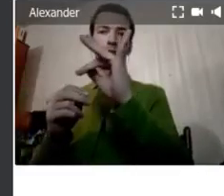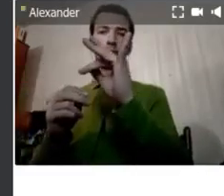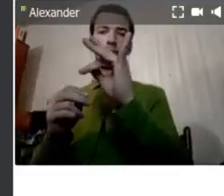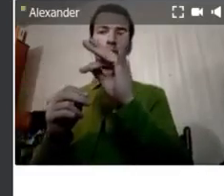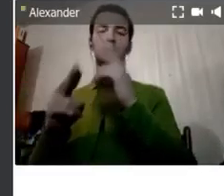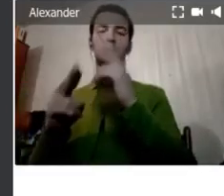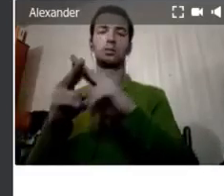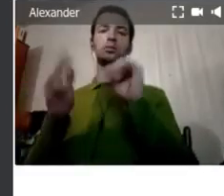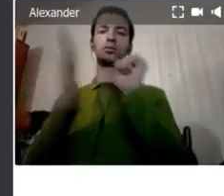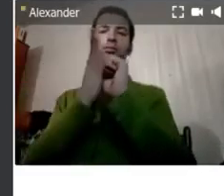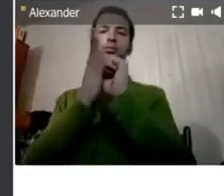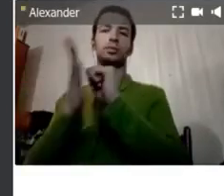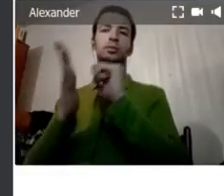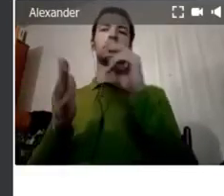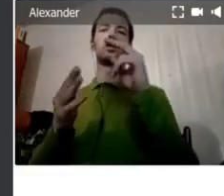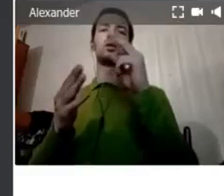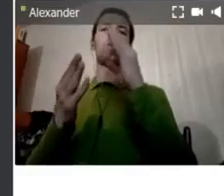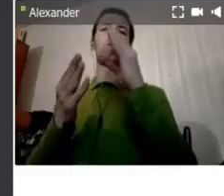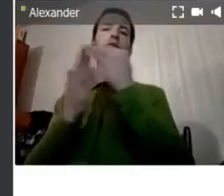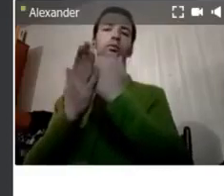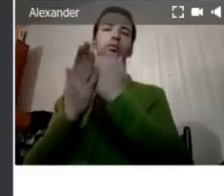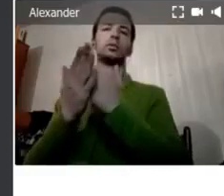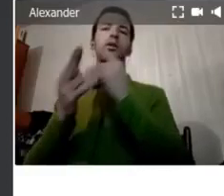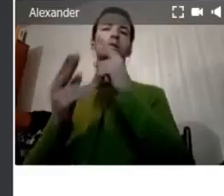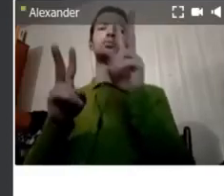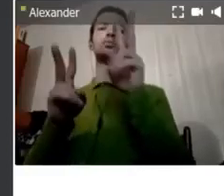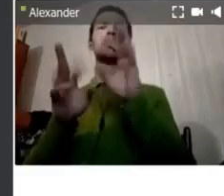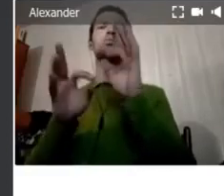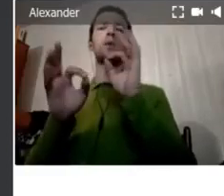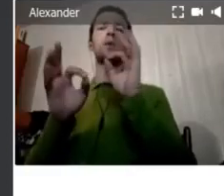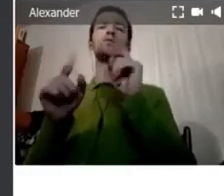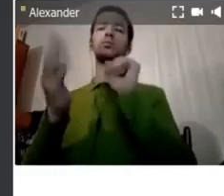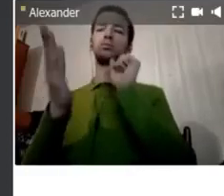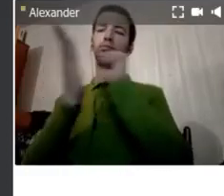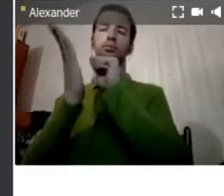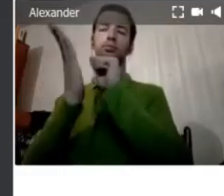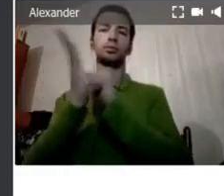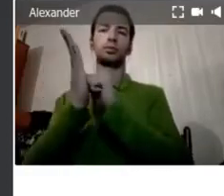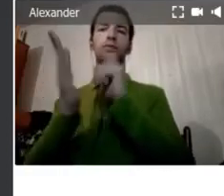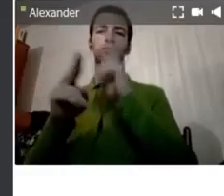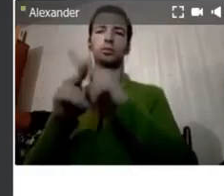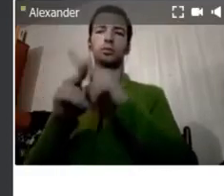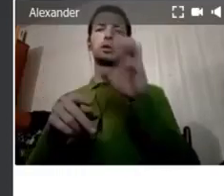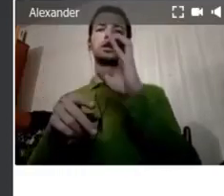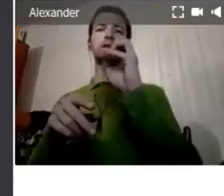еще слиток лидерский, то есть... Все под собственным брендом.